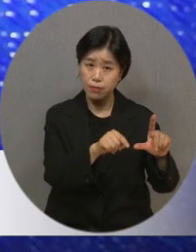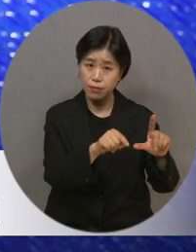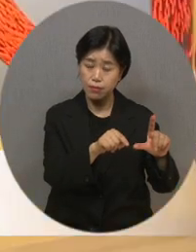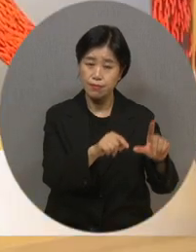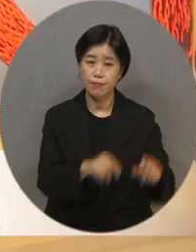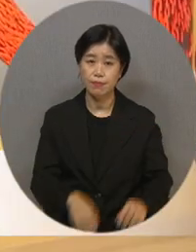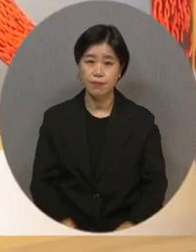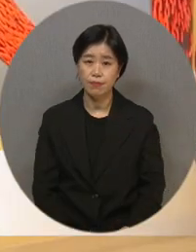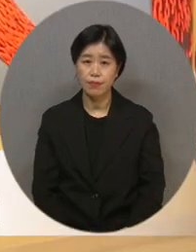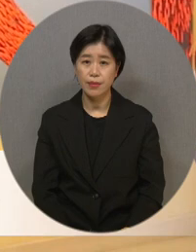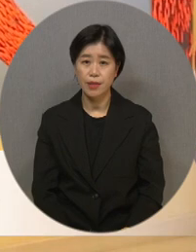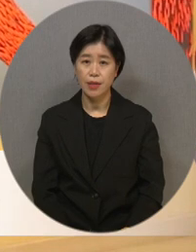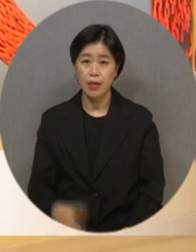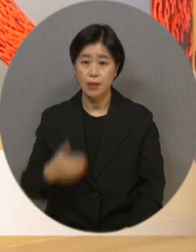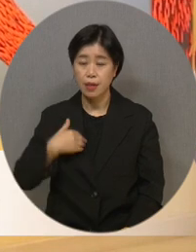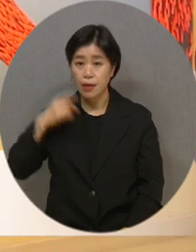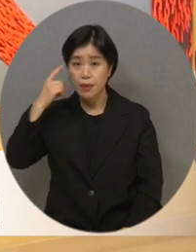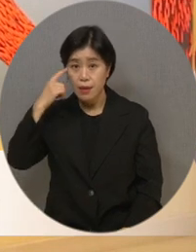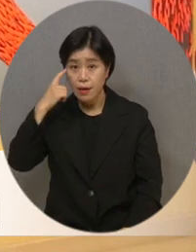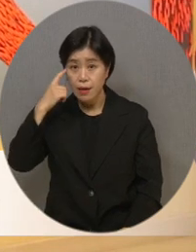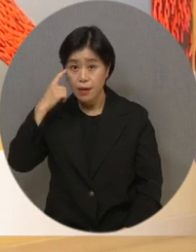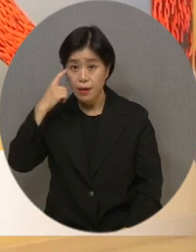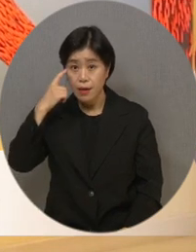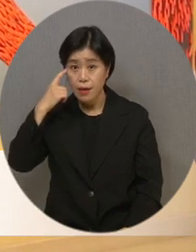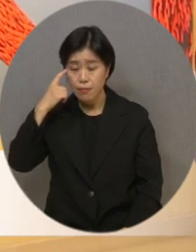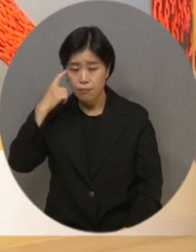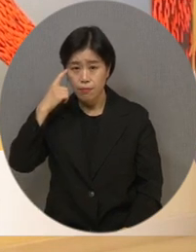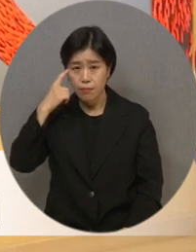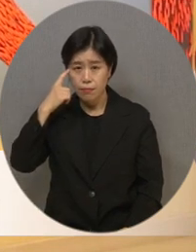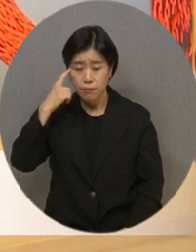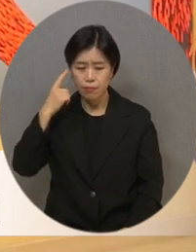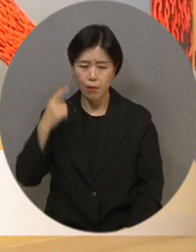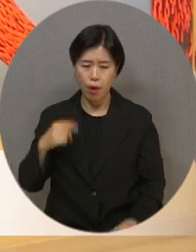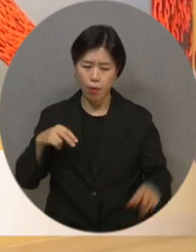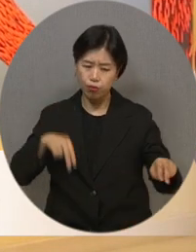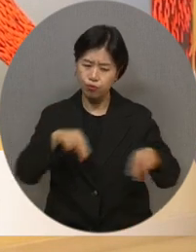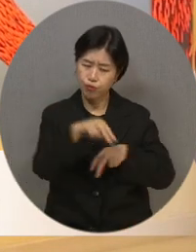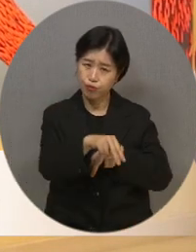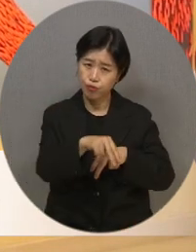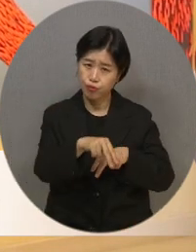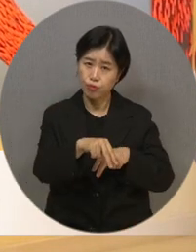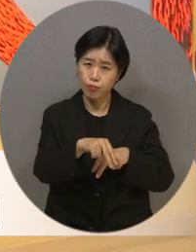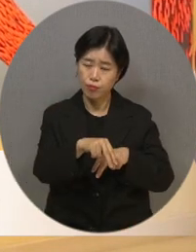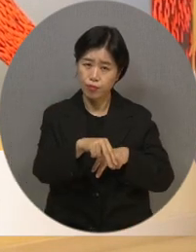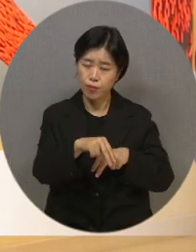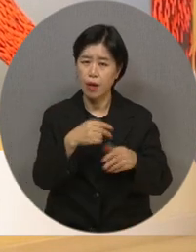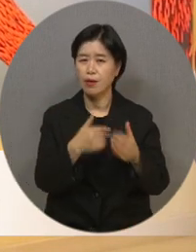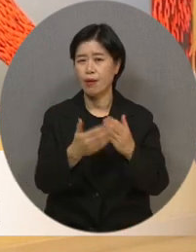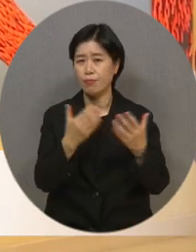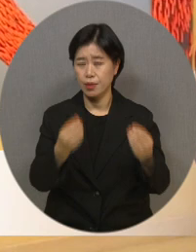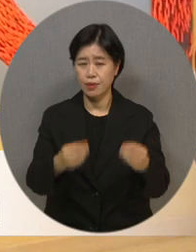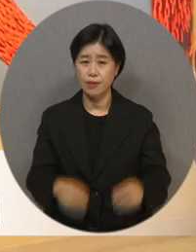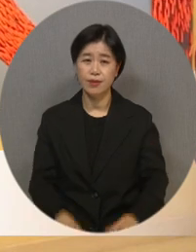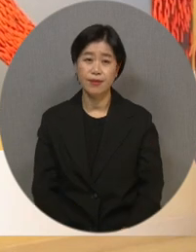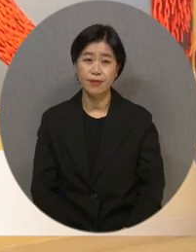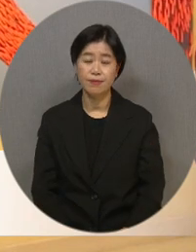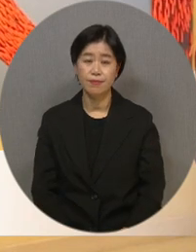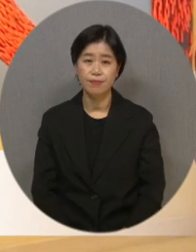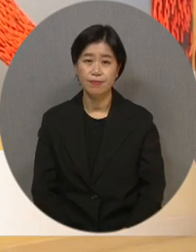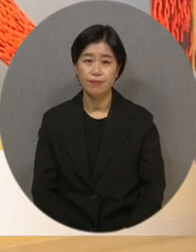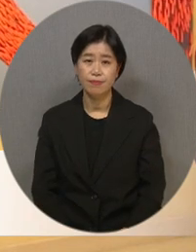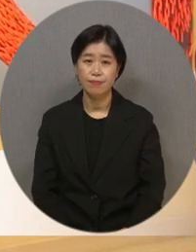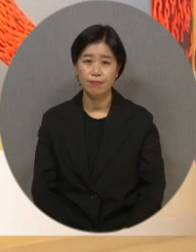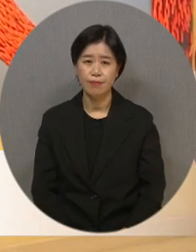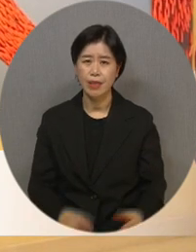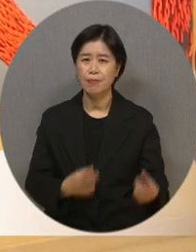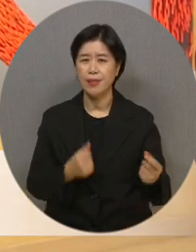모양이 내가 생각하는 각자의 모습들이 우리 인간들의 모습이 아닌가라는 생각에서 멸치를